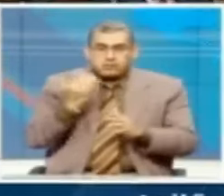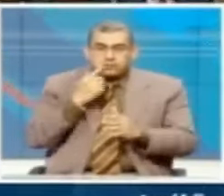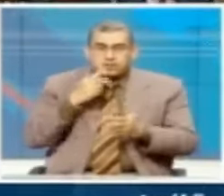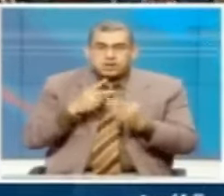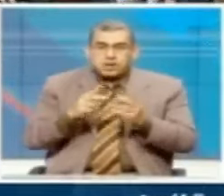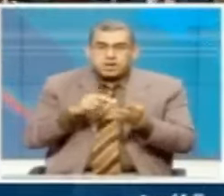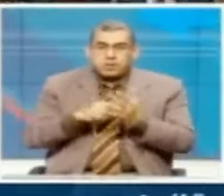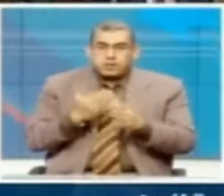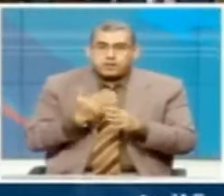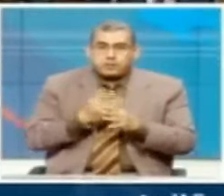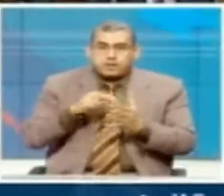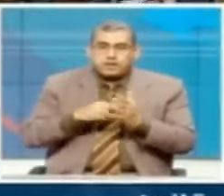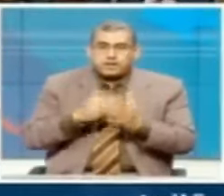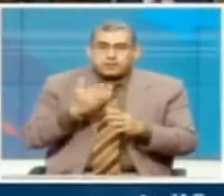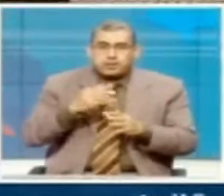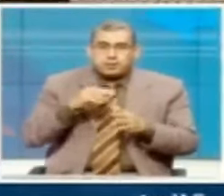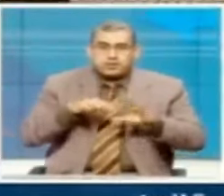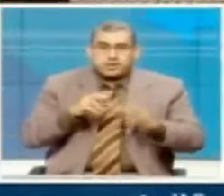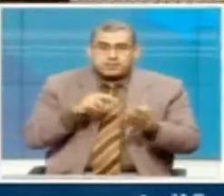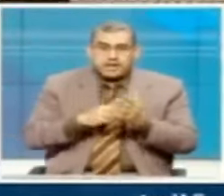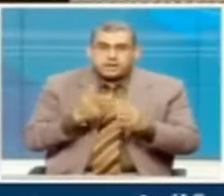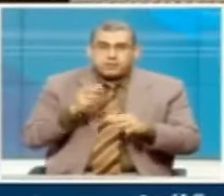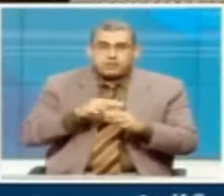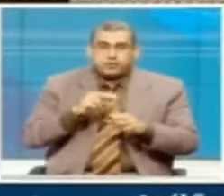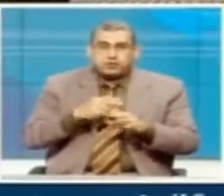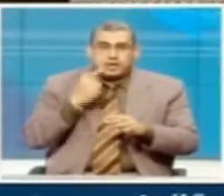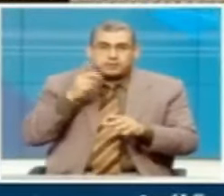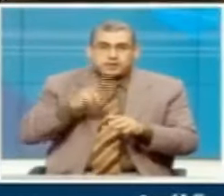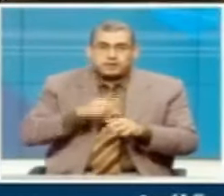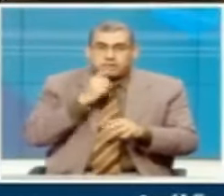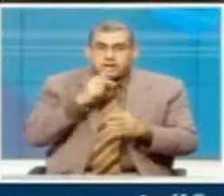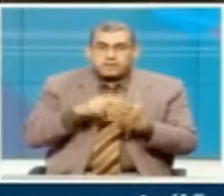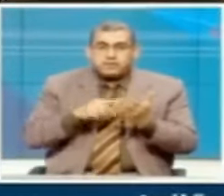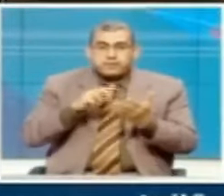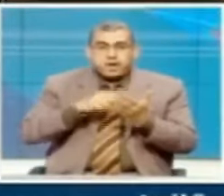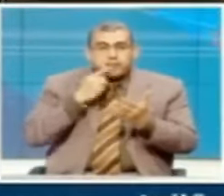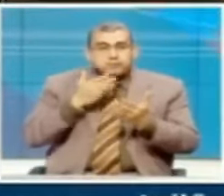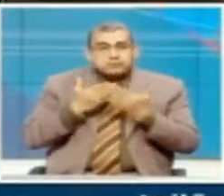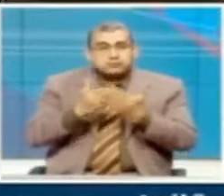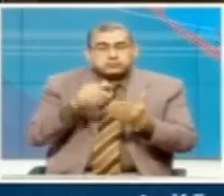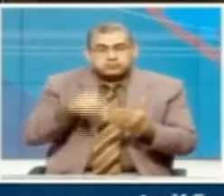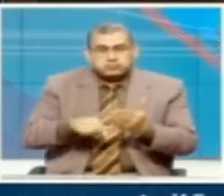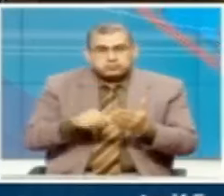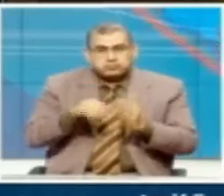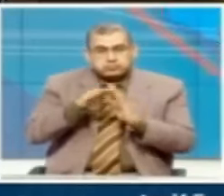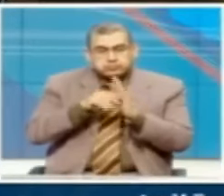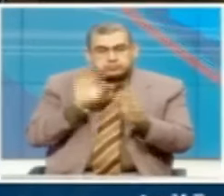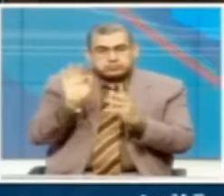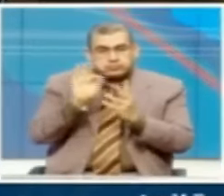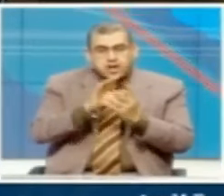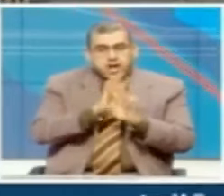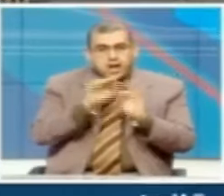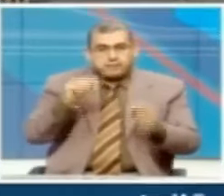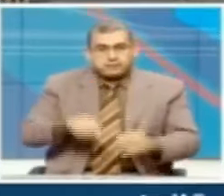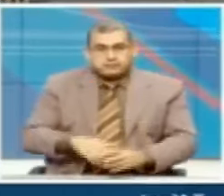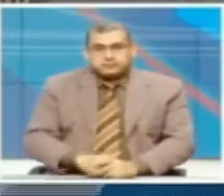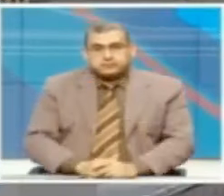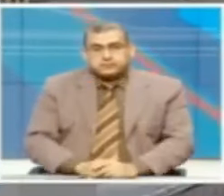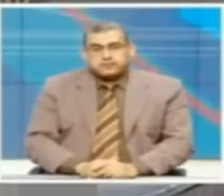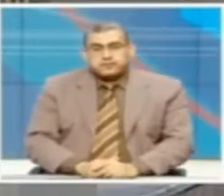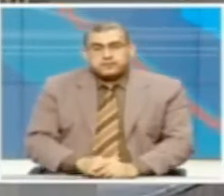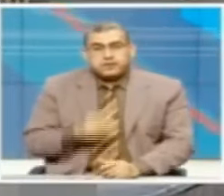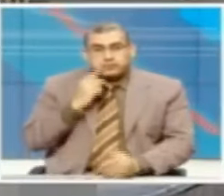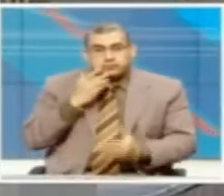على مشروع القانون من حيث المبدأ وناقش عددا من مواده، وأرجى استكمال النقاش حوله لجلسة قادمة. تحسين